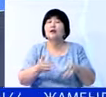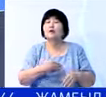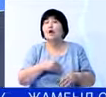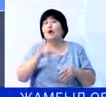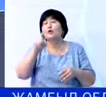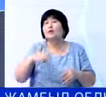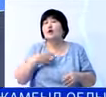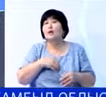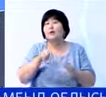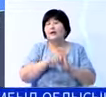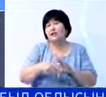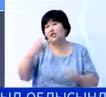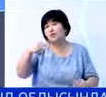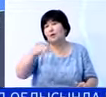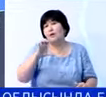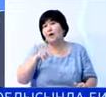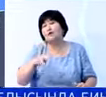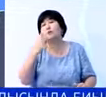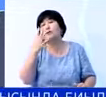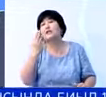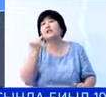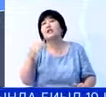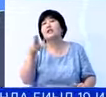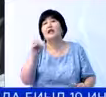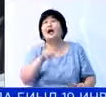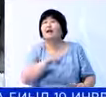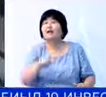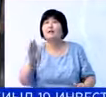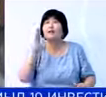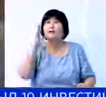үшін маңызды сынақ 20 маусым мен 5 шілде аралығында өтеді.